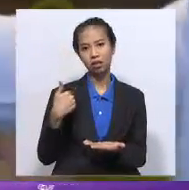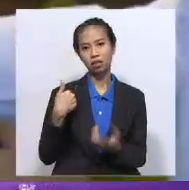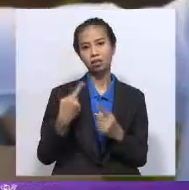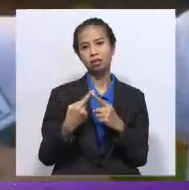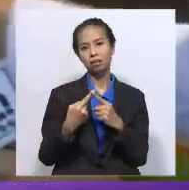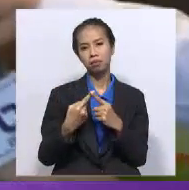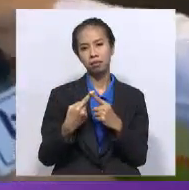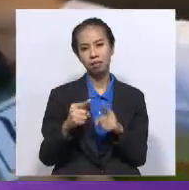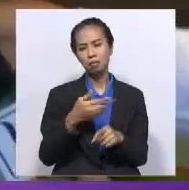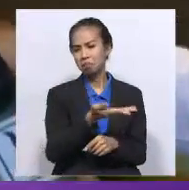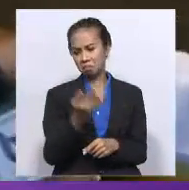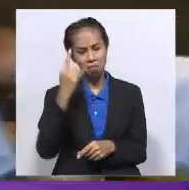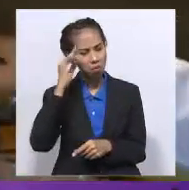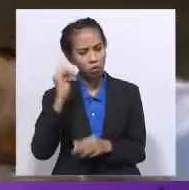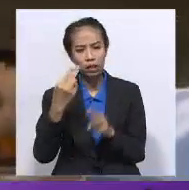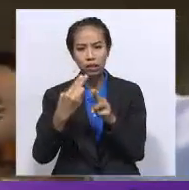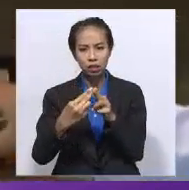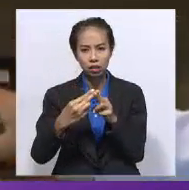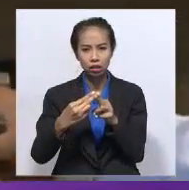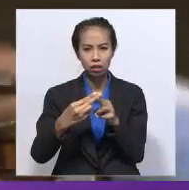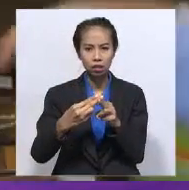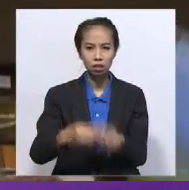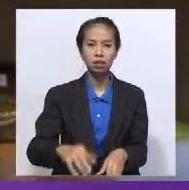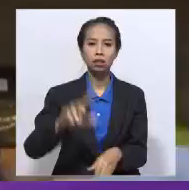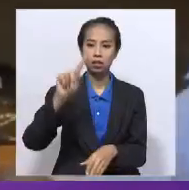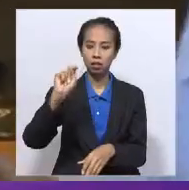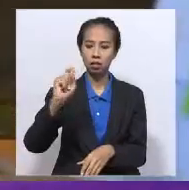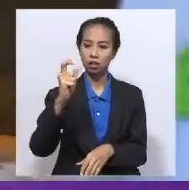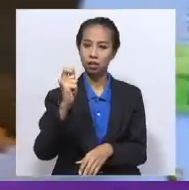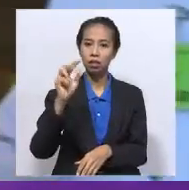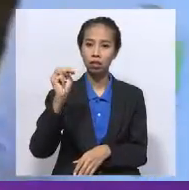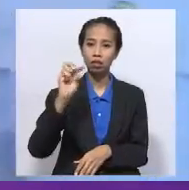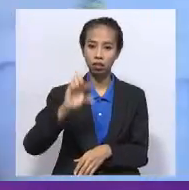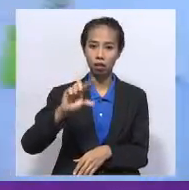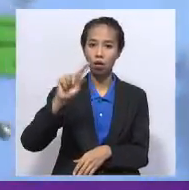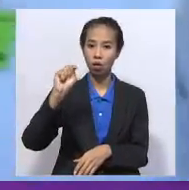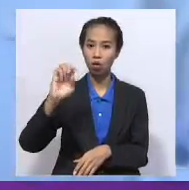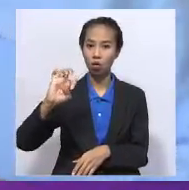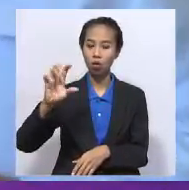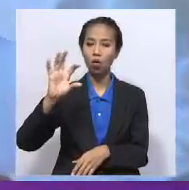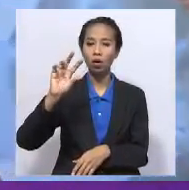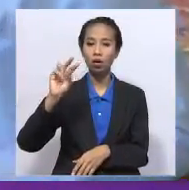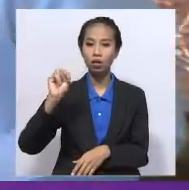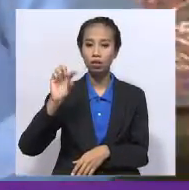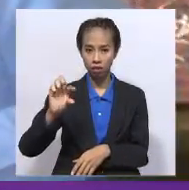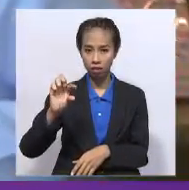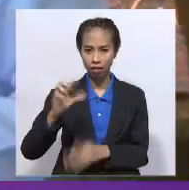ว่ารู้จักกันหรือเปล่านะคะต้นตองตึงก็คือจะเป็นพืชที่มีอายุยืนยาวค่ะคล้